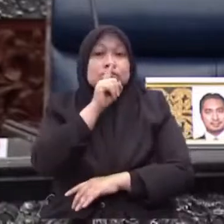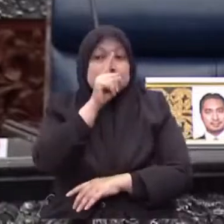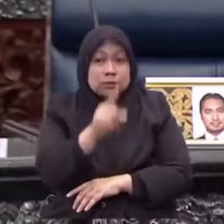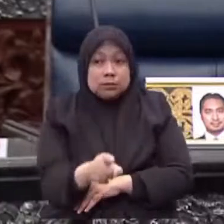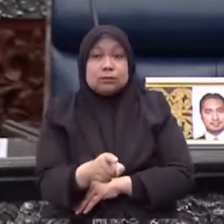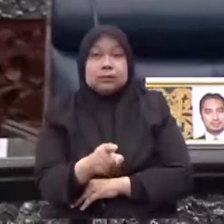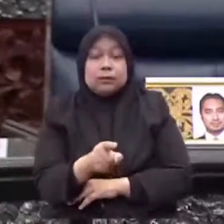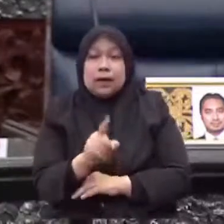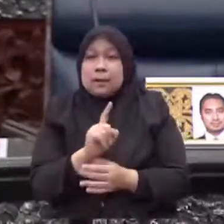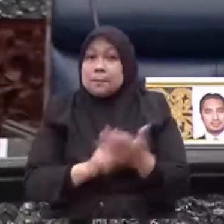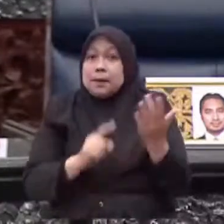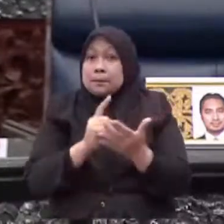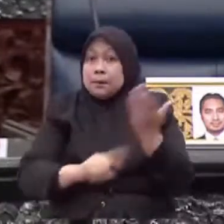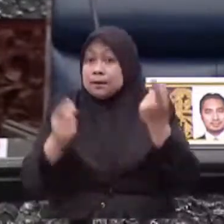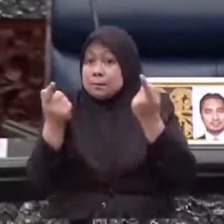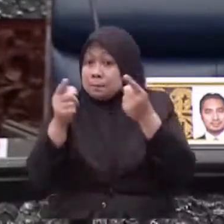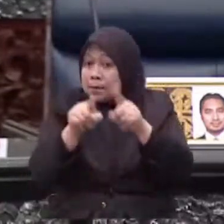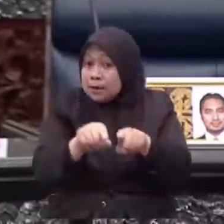masjid